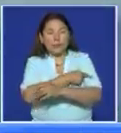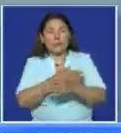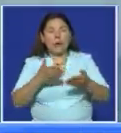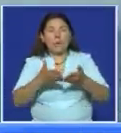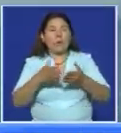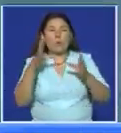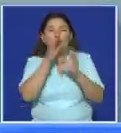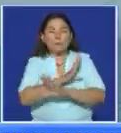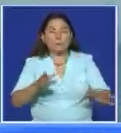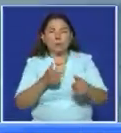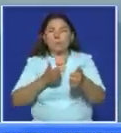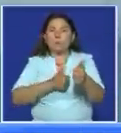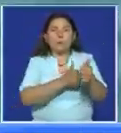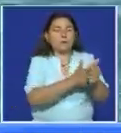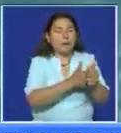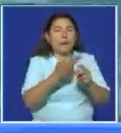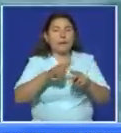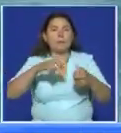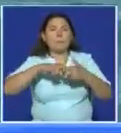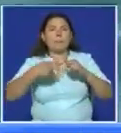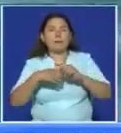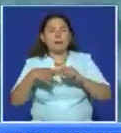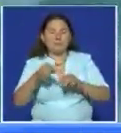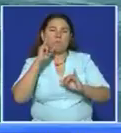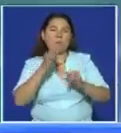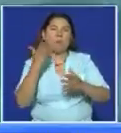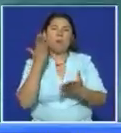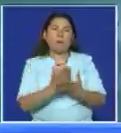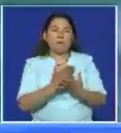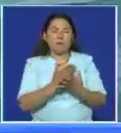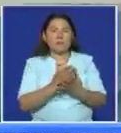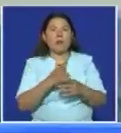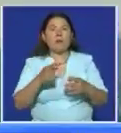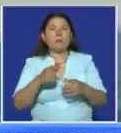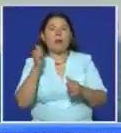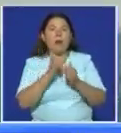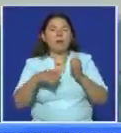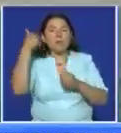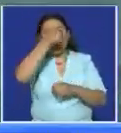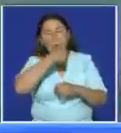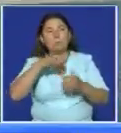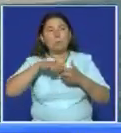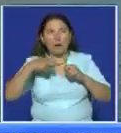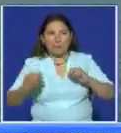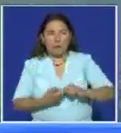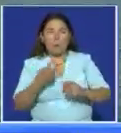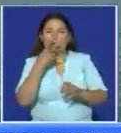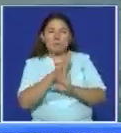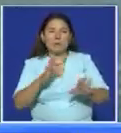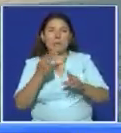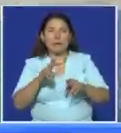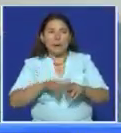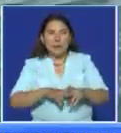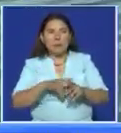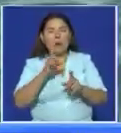не позволяет осуществлять преследование, и эта проблема вносит свои пагубные коррективы в борьбу с браконьерством каждый год. Но, несмотря на это, эти